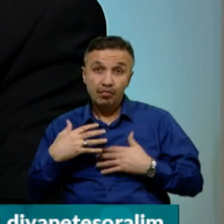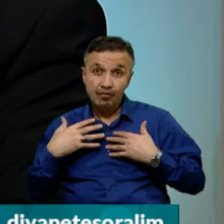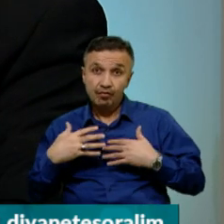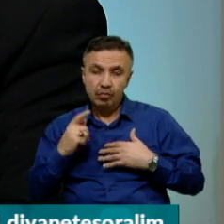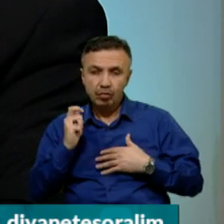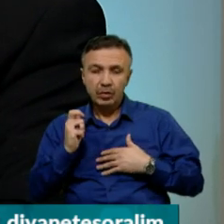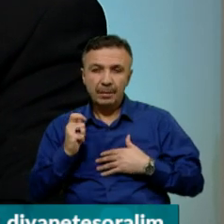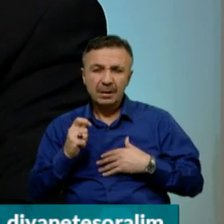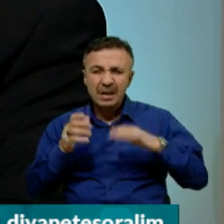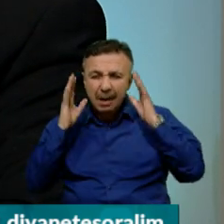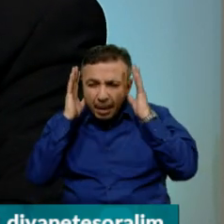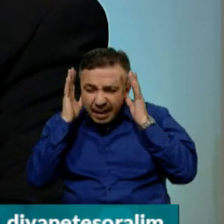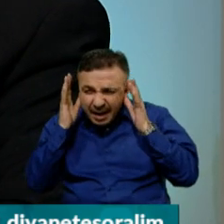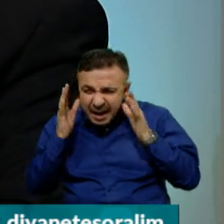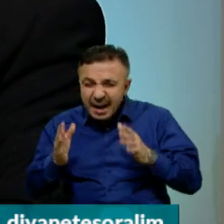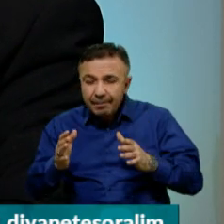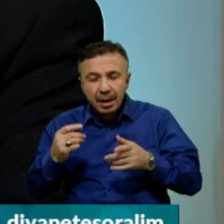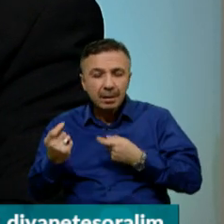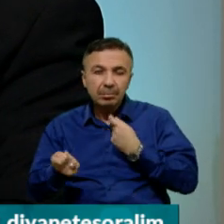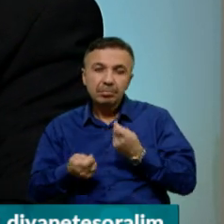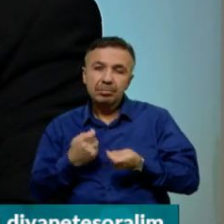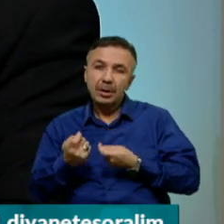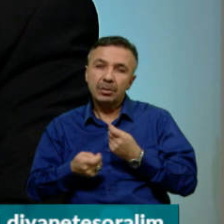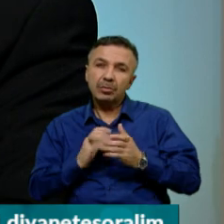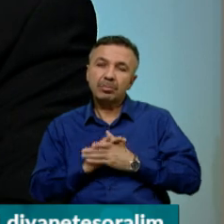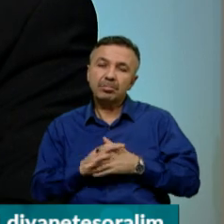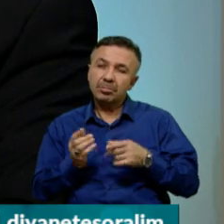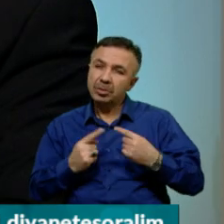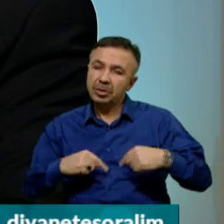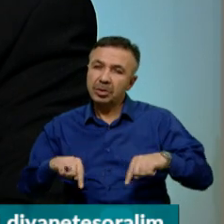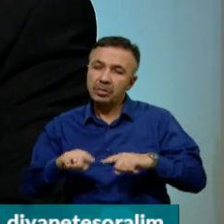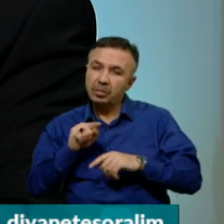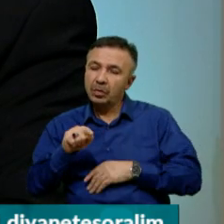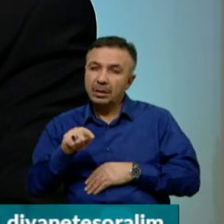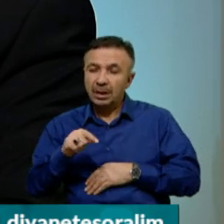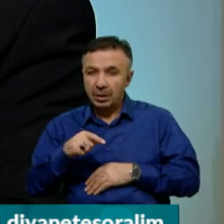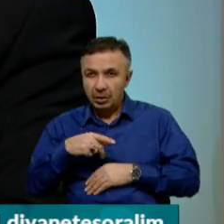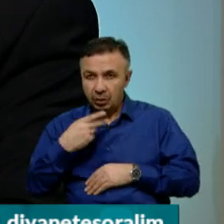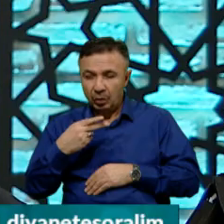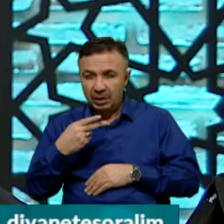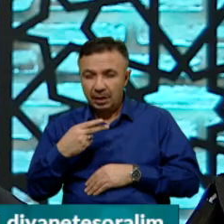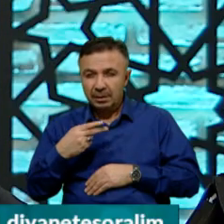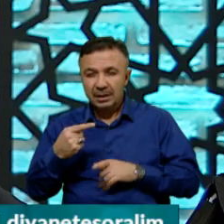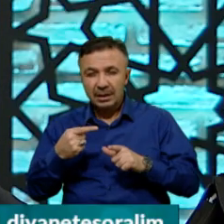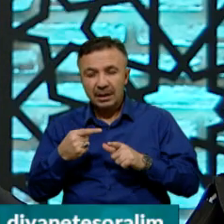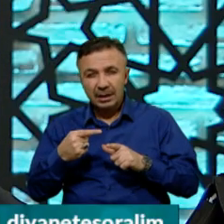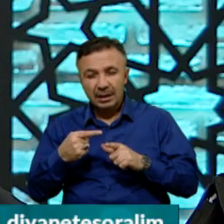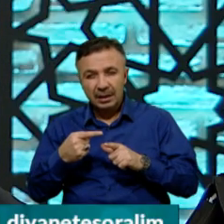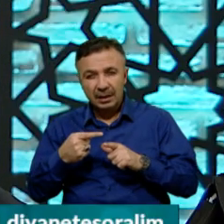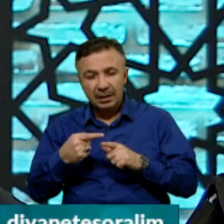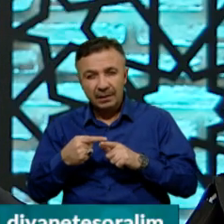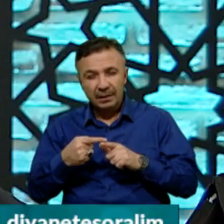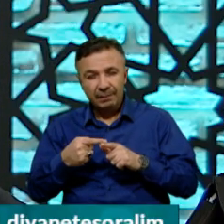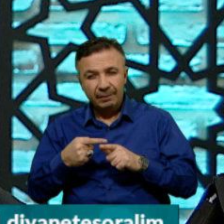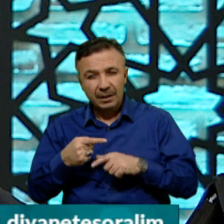yine namazını kılmaya gayret ediyor bizim burada söyleyeceğim su su fıkhi olarak anlatsın Muhterem